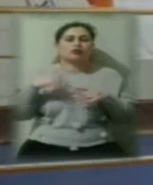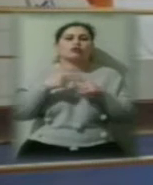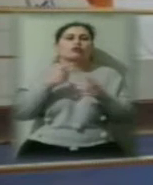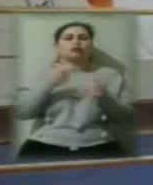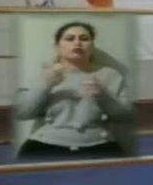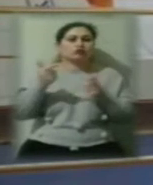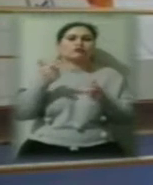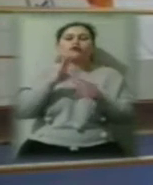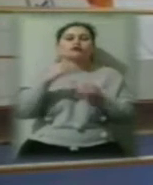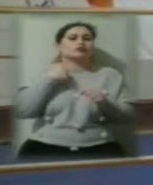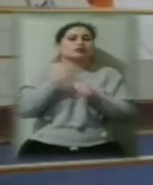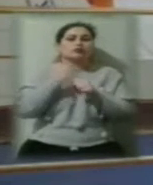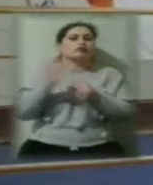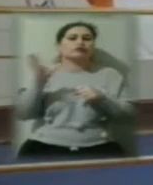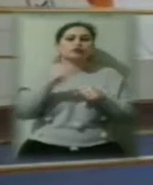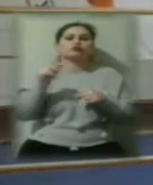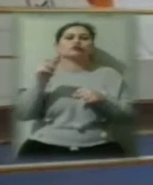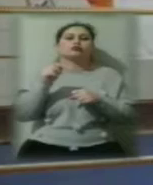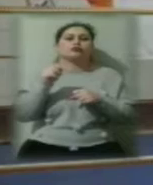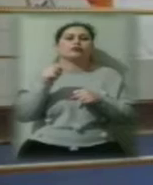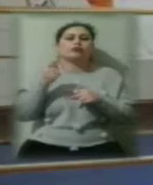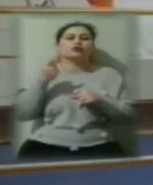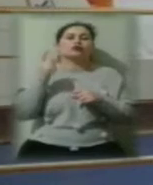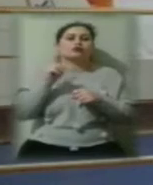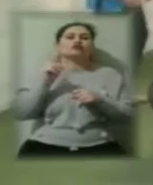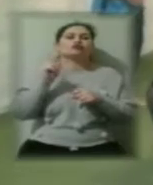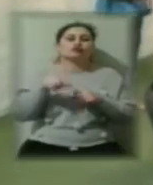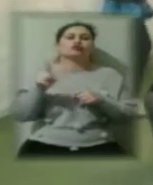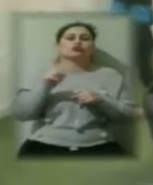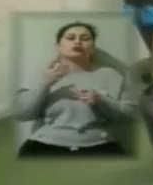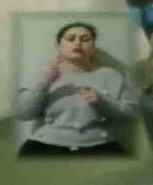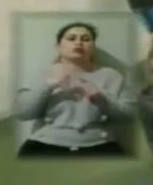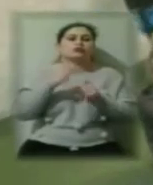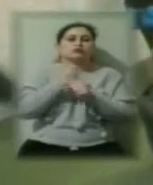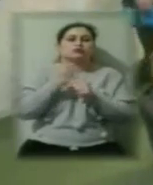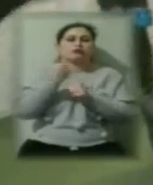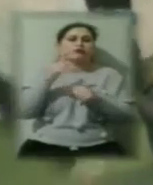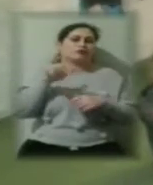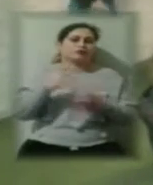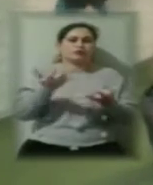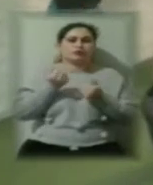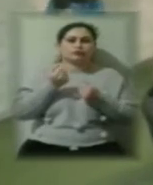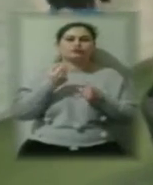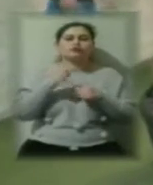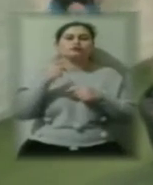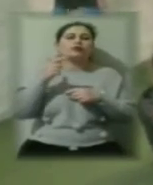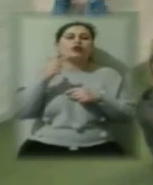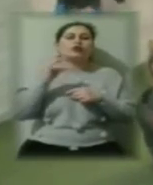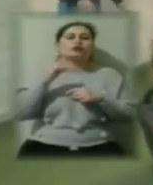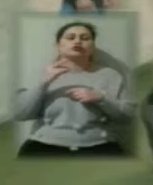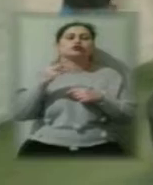все, тобто для того, щоб, скажімо, це зробити. Ігор Гаврильченко, тренер Віталія Дубіни. Так,